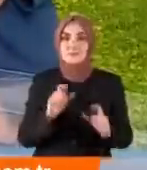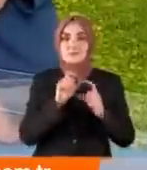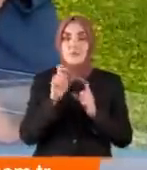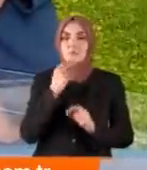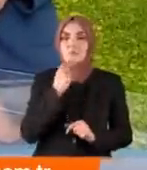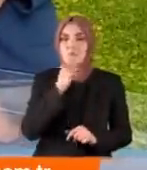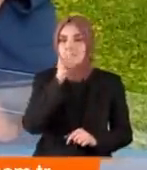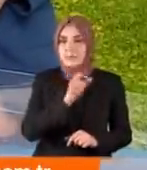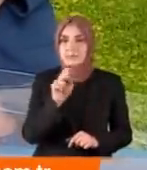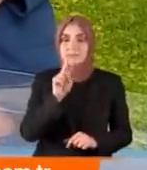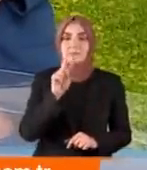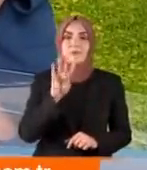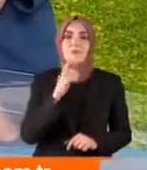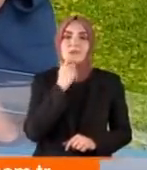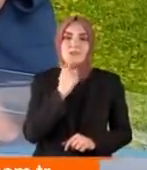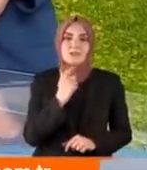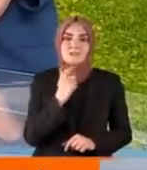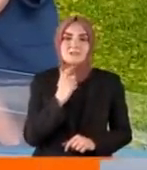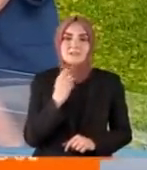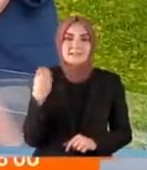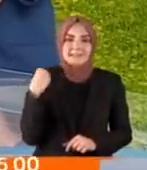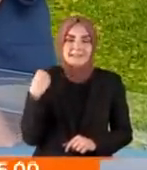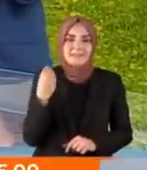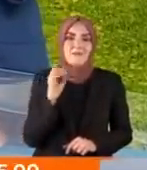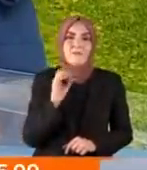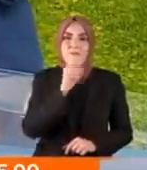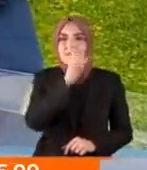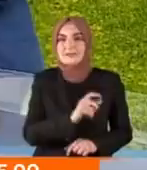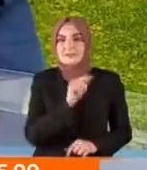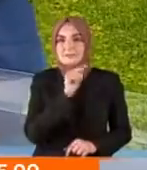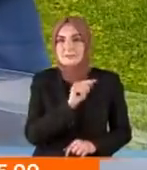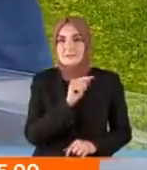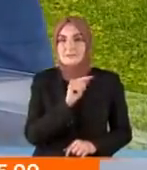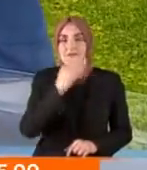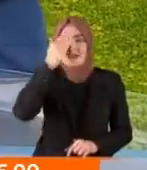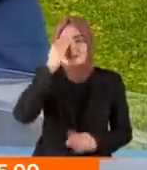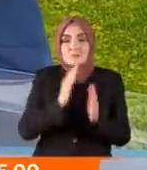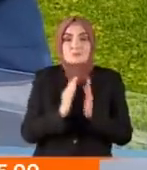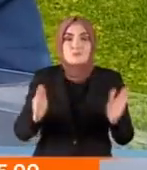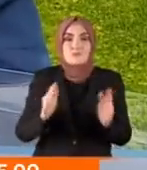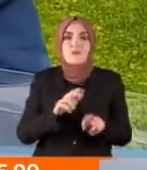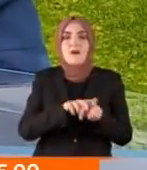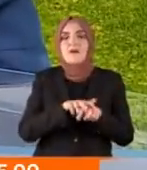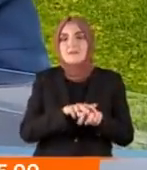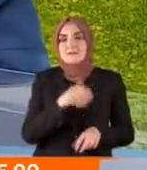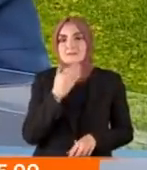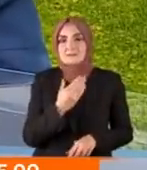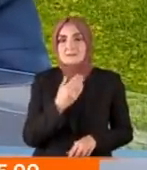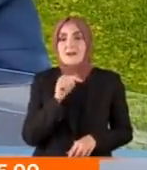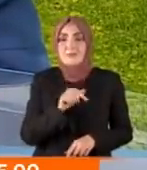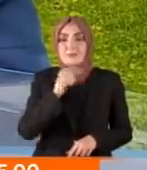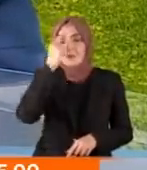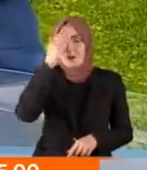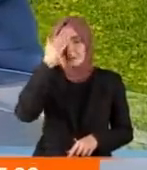Songül Özsöz 24 yaşında, çiçeği burnunda bir öğretmendi. En büyük tutkusu at binmekti ama o tutku ne yazık ki